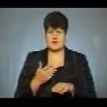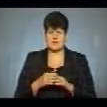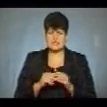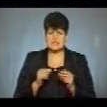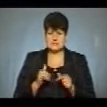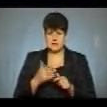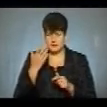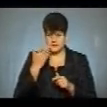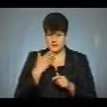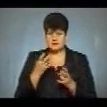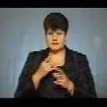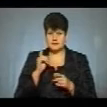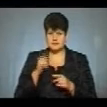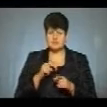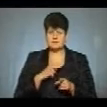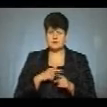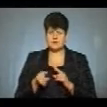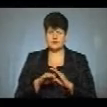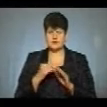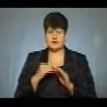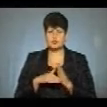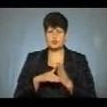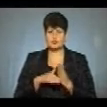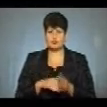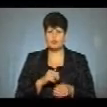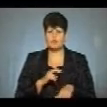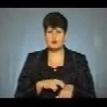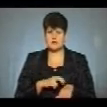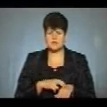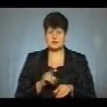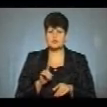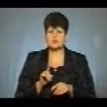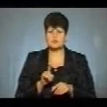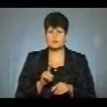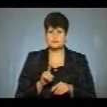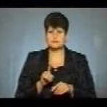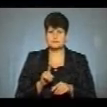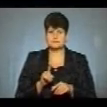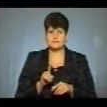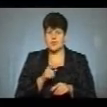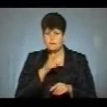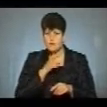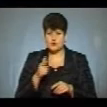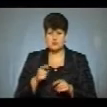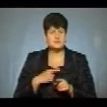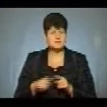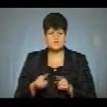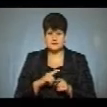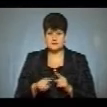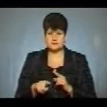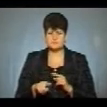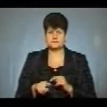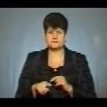вона знала, що треба терміново викликати допомогу лікаря, щоб протягом чим швидше